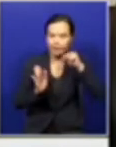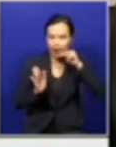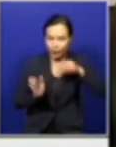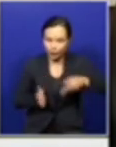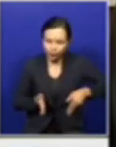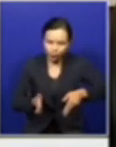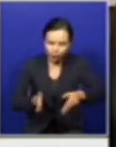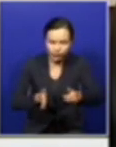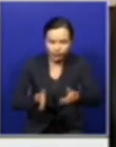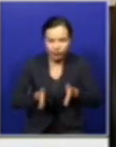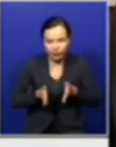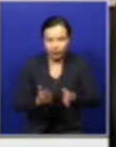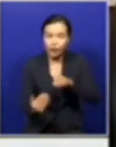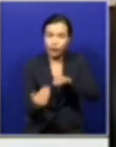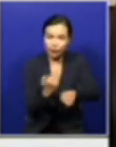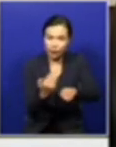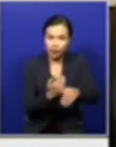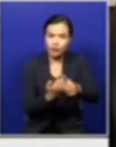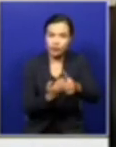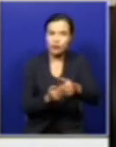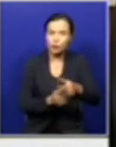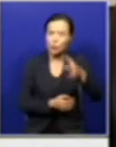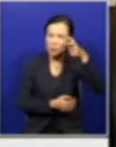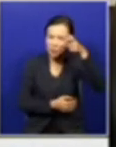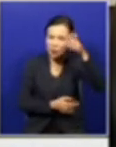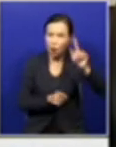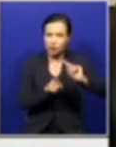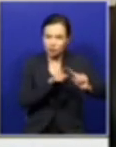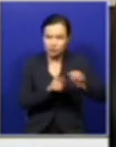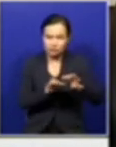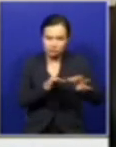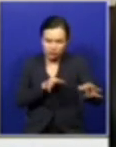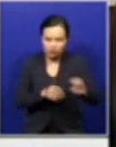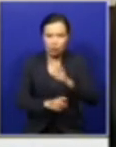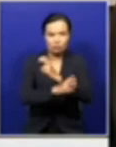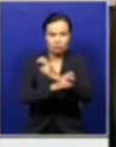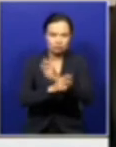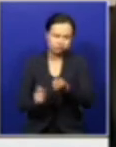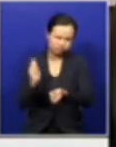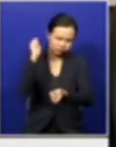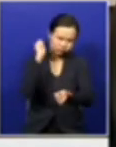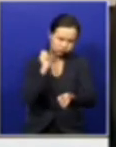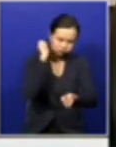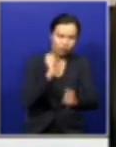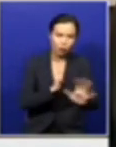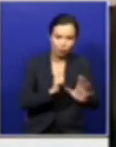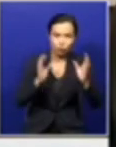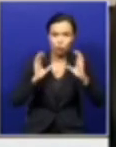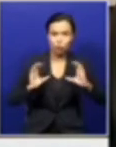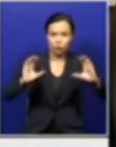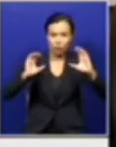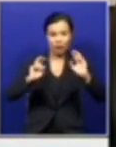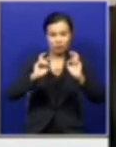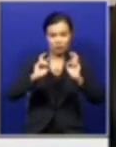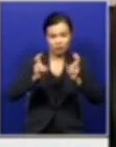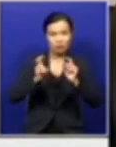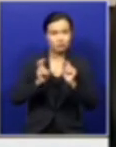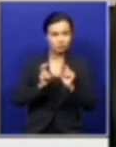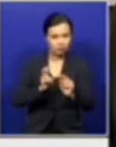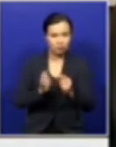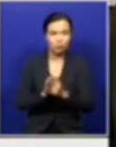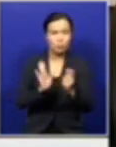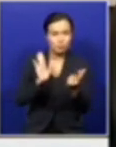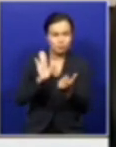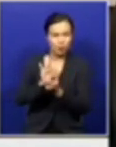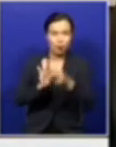ถนนหนทางให้ถึงแหล่งกันดารจริงๆอย่าใช้สารเคมีมากๆผมว่ารัฐบาลควรจะนำเรื่องนี้นะครับบรรจุใน